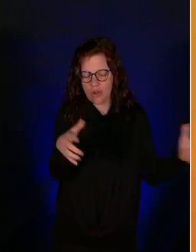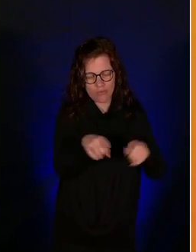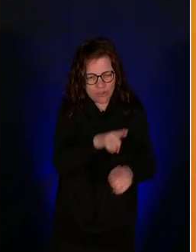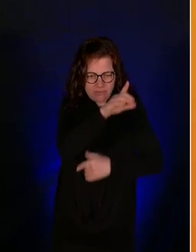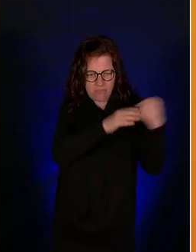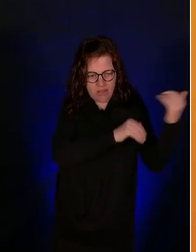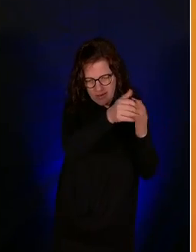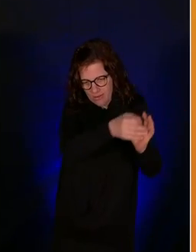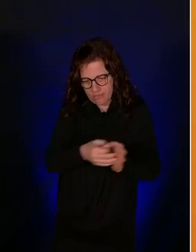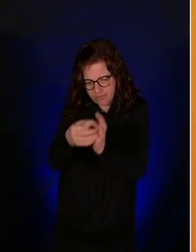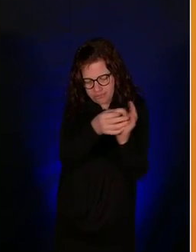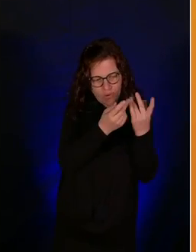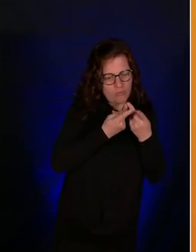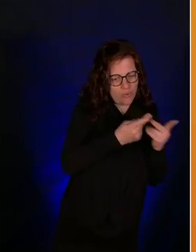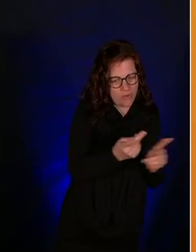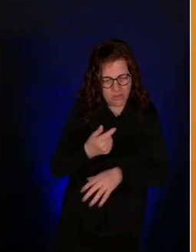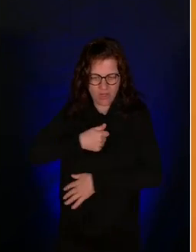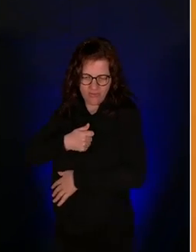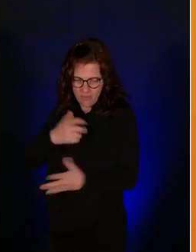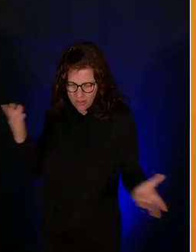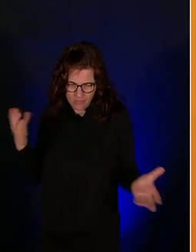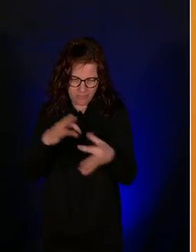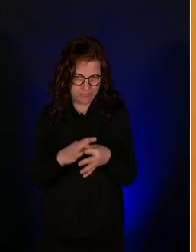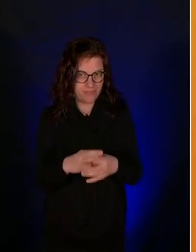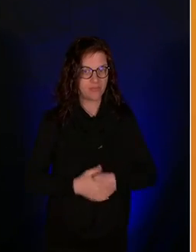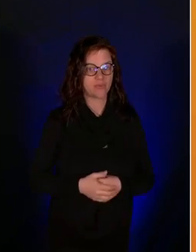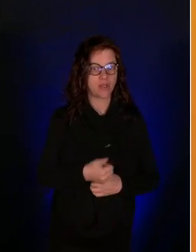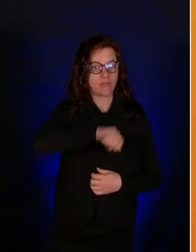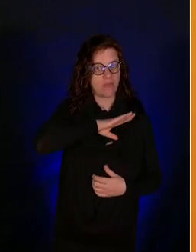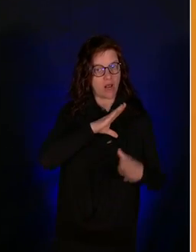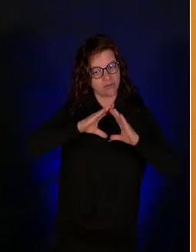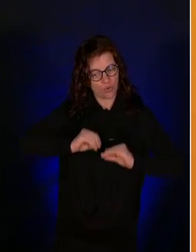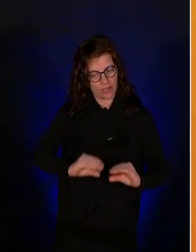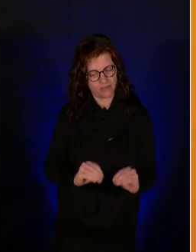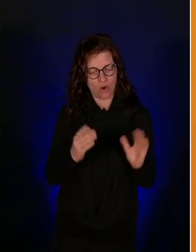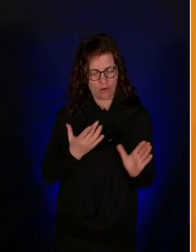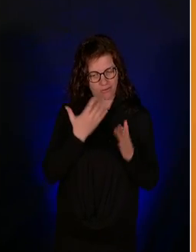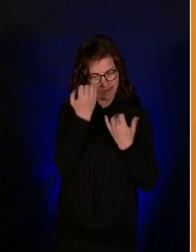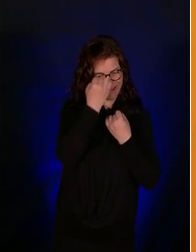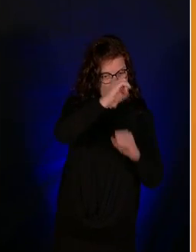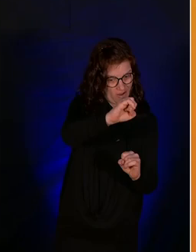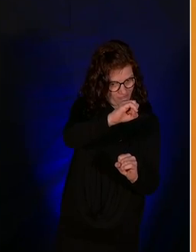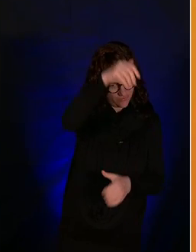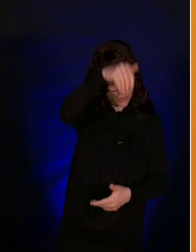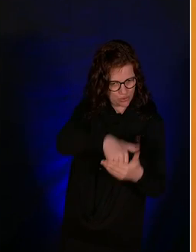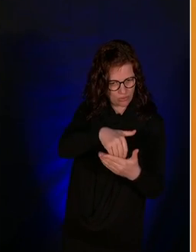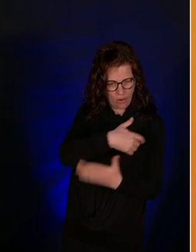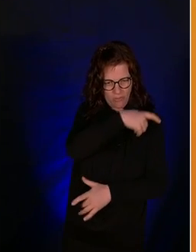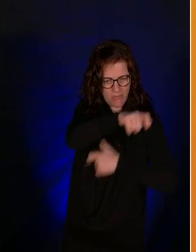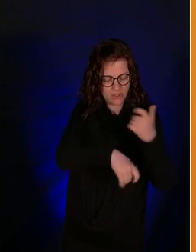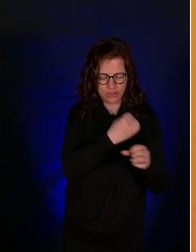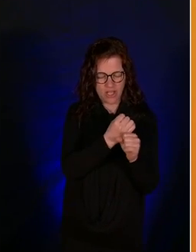professions du public et du privé. Car sur le terrain, dans les grèves, les travailleurs sont unis sur leurs